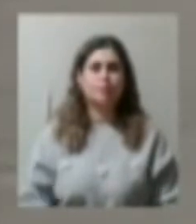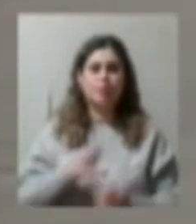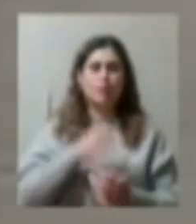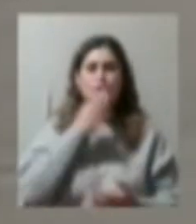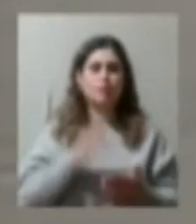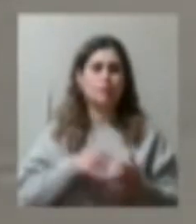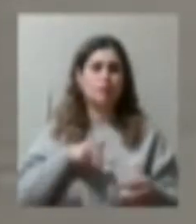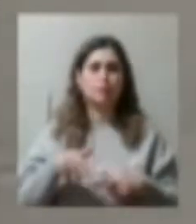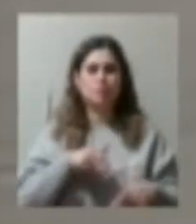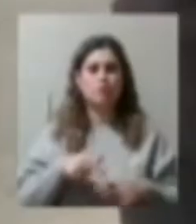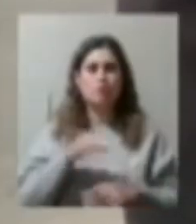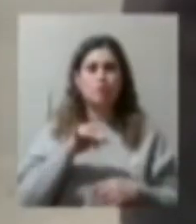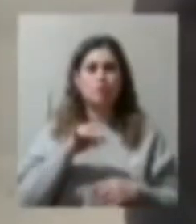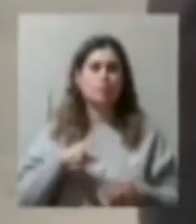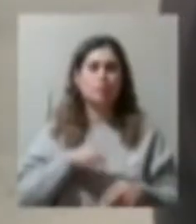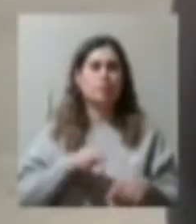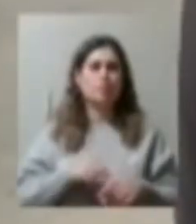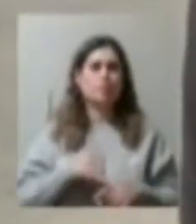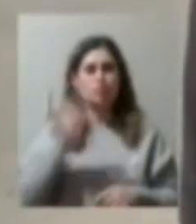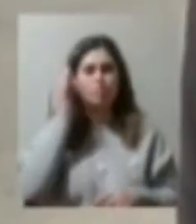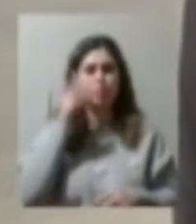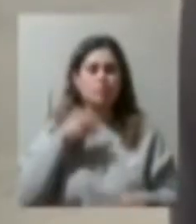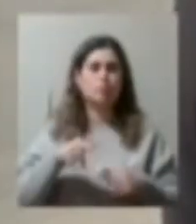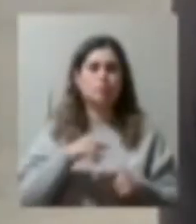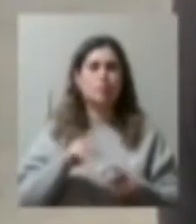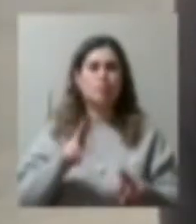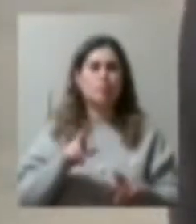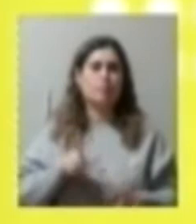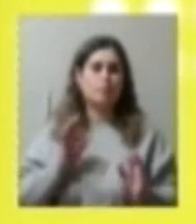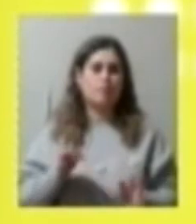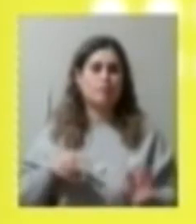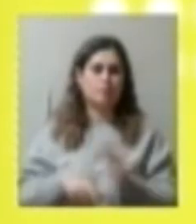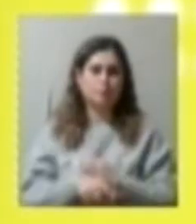Відповідальний пішохід, патрульні поліцейські нагадали пішоходам про правила дорожнього руху.